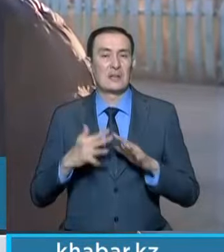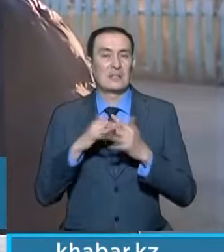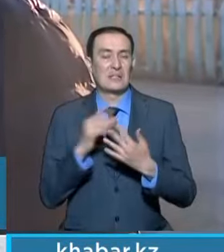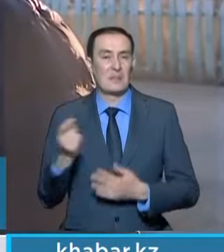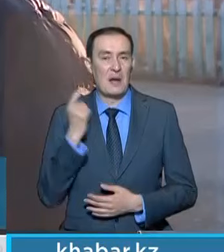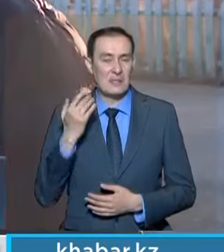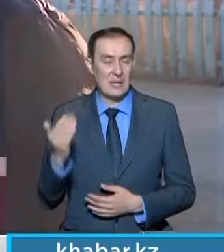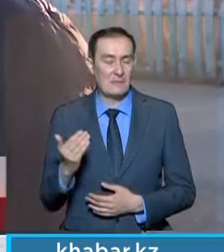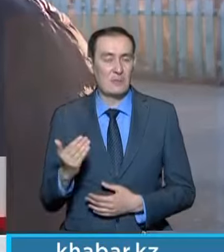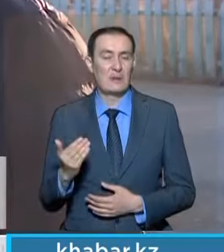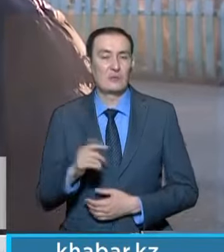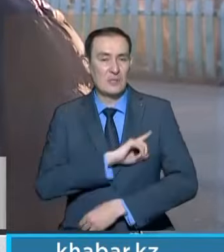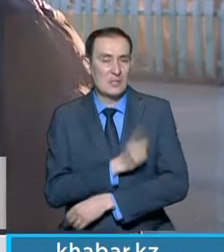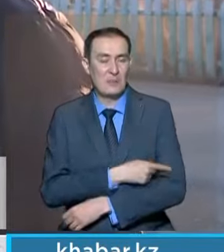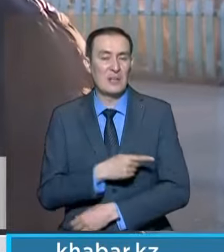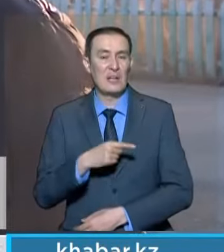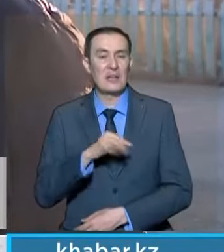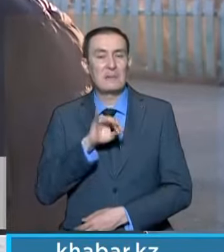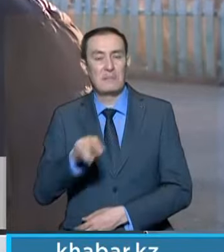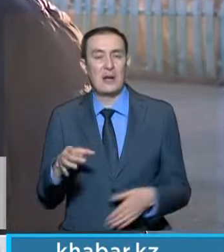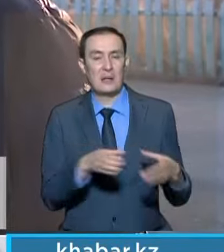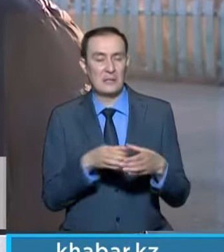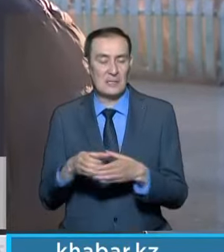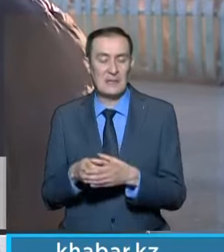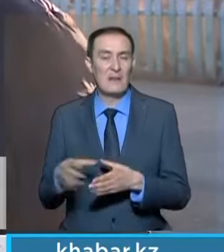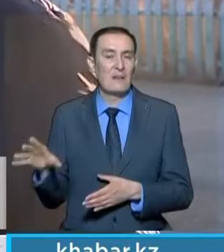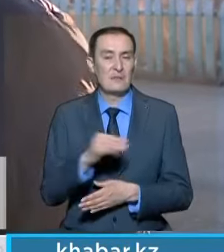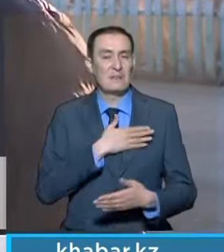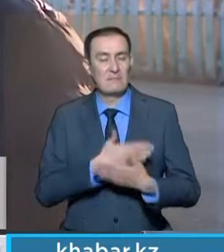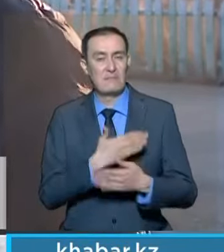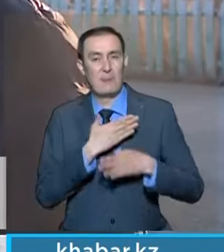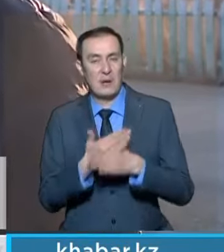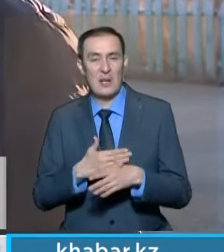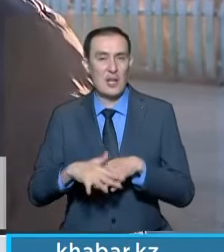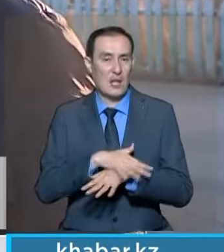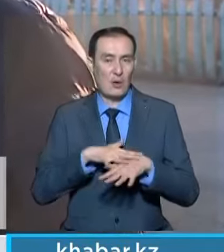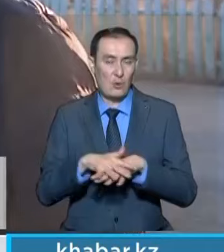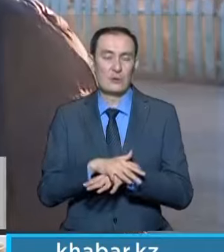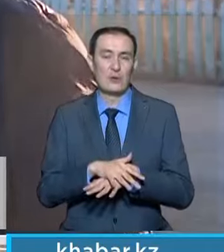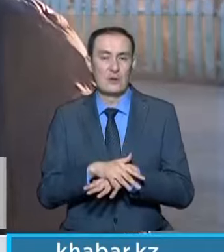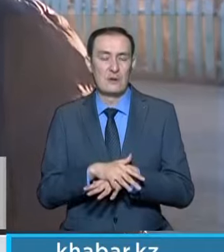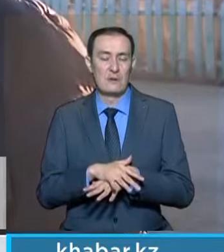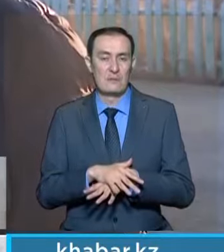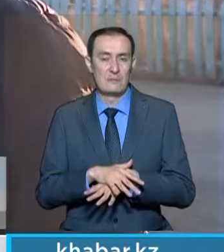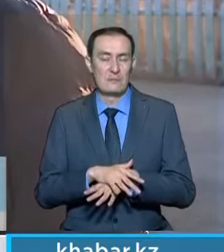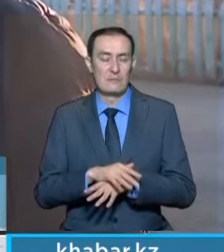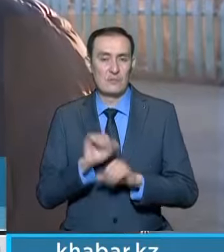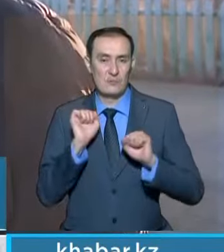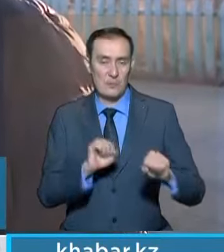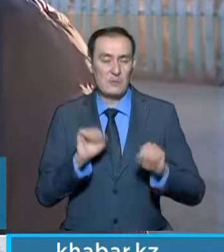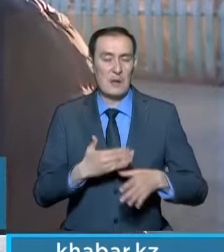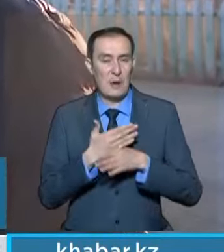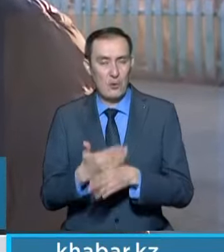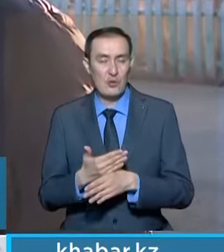крестьянскими хозяйствами, индивидуальные предприниматели все помогли, народ весь стал, все возможностями